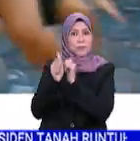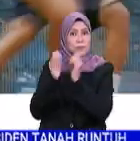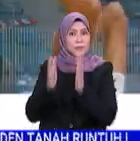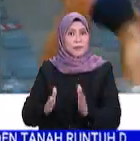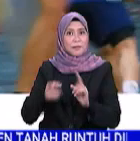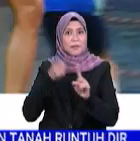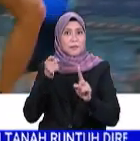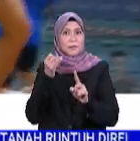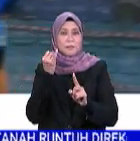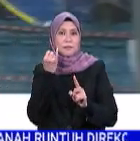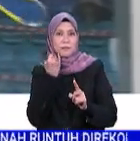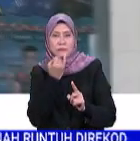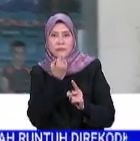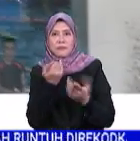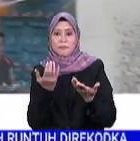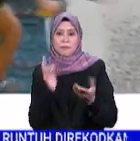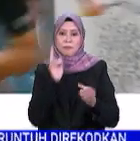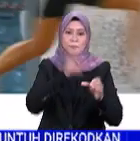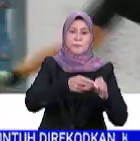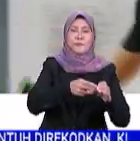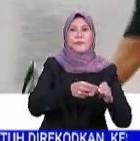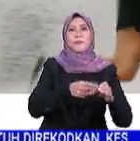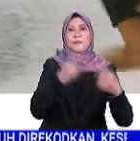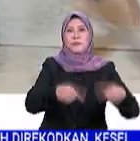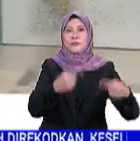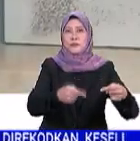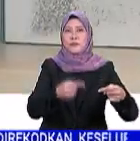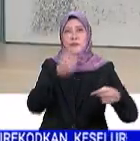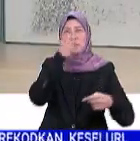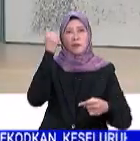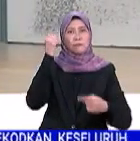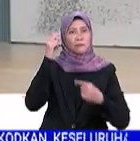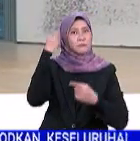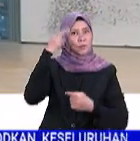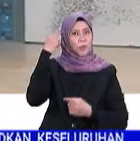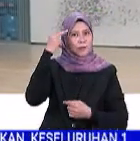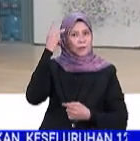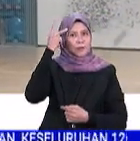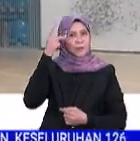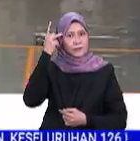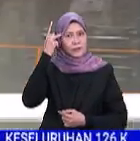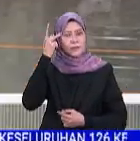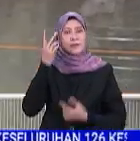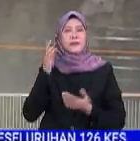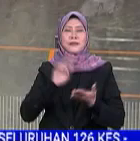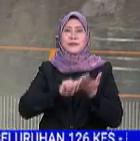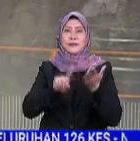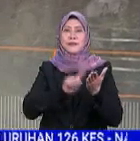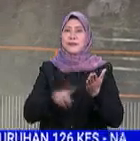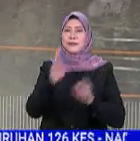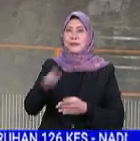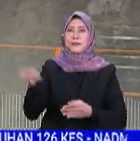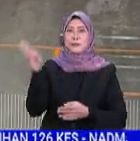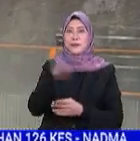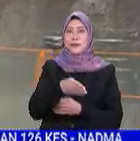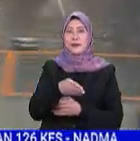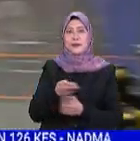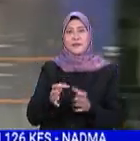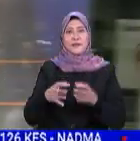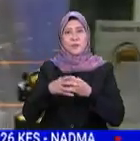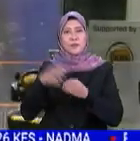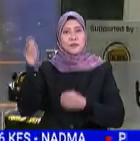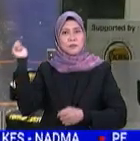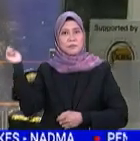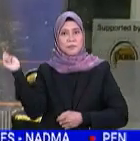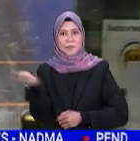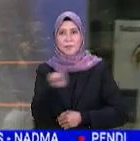dari negara tertentu menyertai kejohanan besar atas sebab politik. Ia merujuk kepada pembatalan kejohanan squash berpasukan